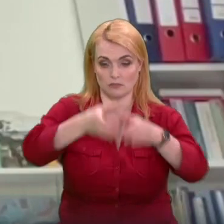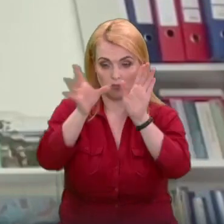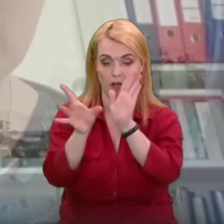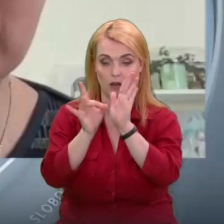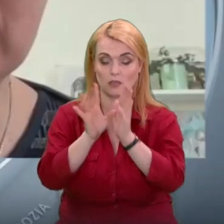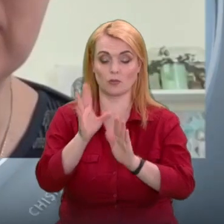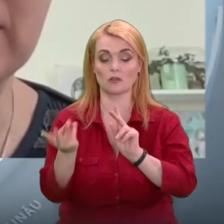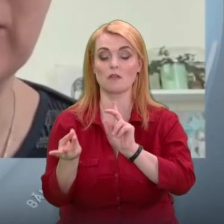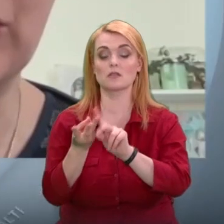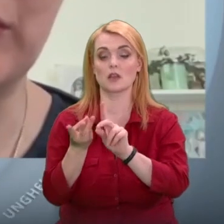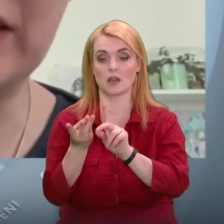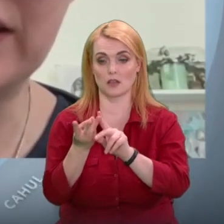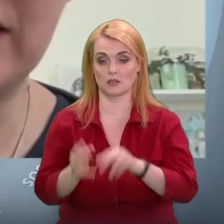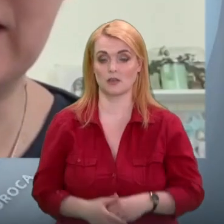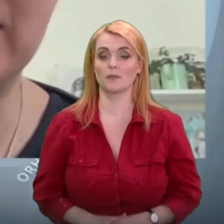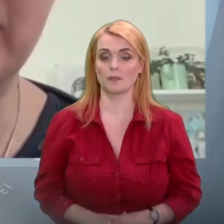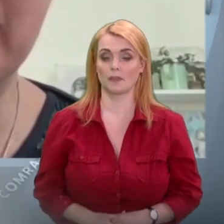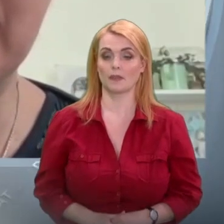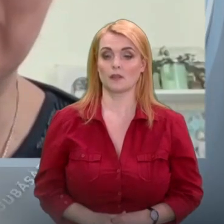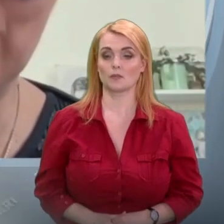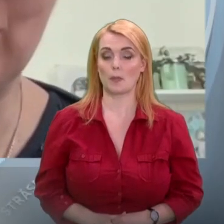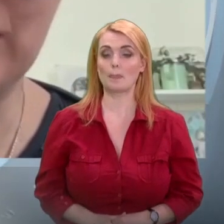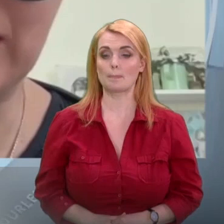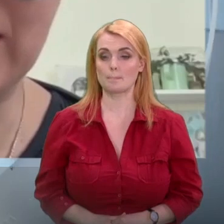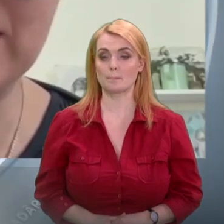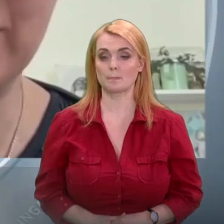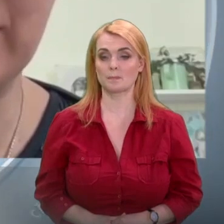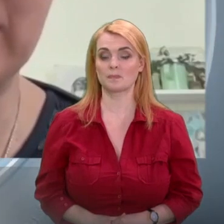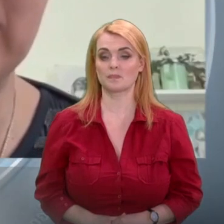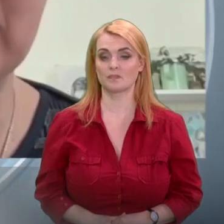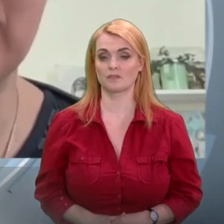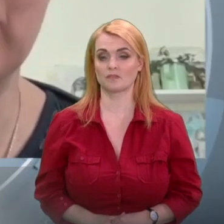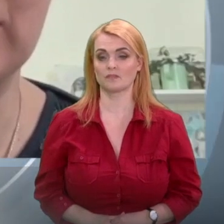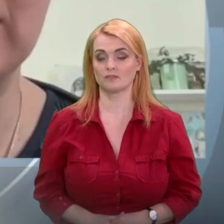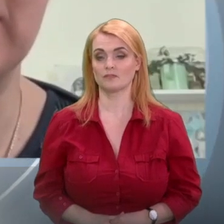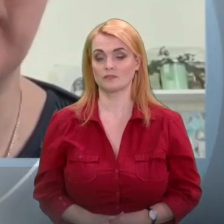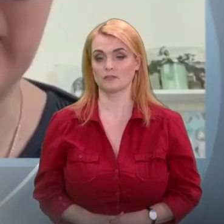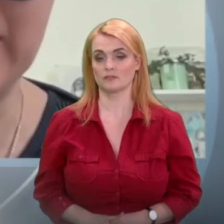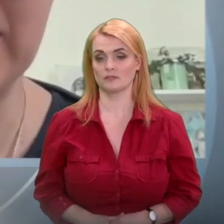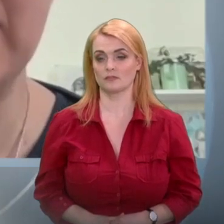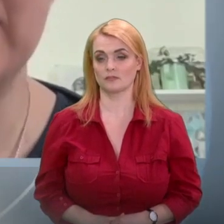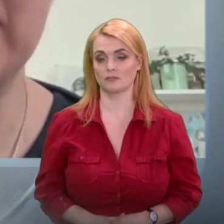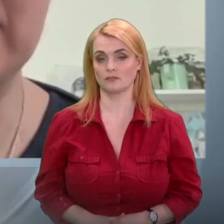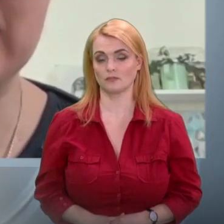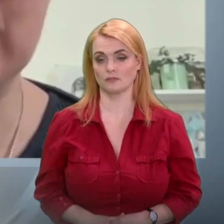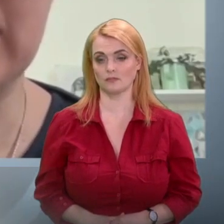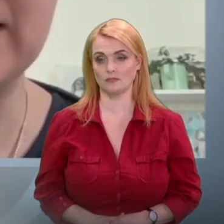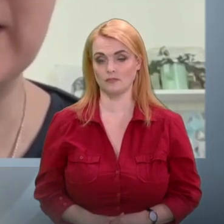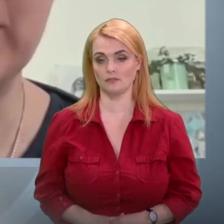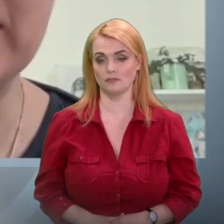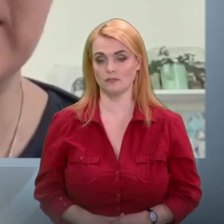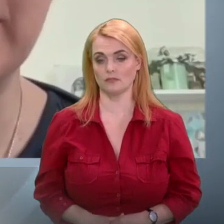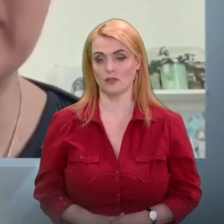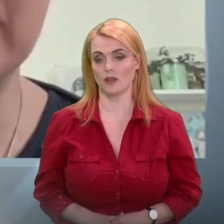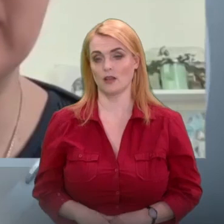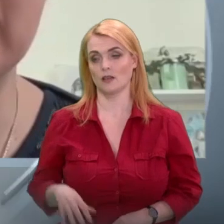nu văd componenta de pe teritoriul României să fie în vreun plan de dezvoltare. S-ar